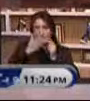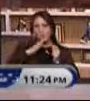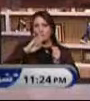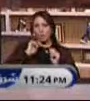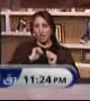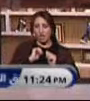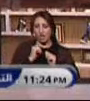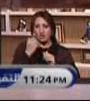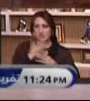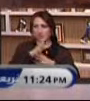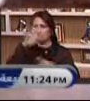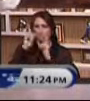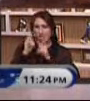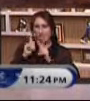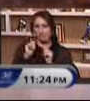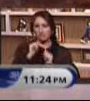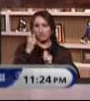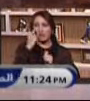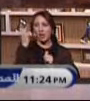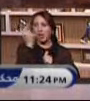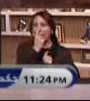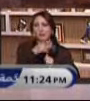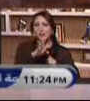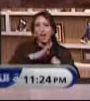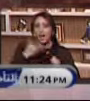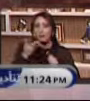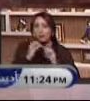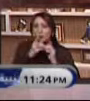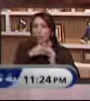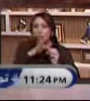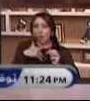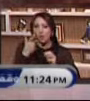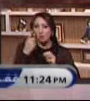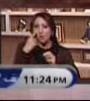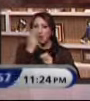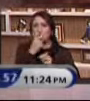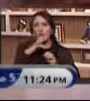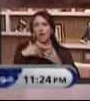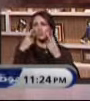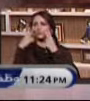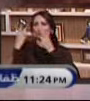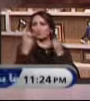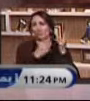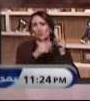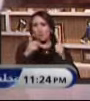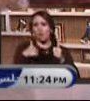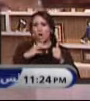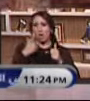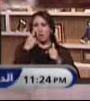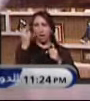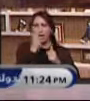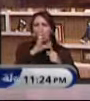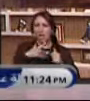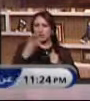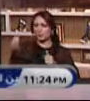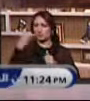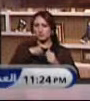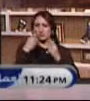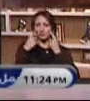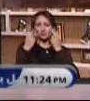تمنى. الأعمى نفس القضية، أنا عايز أرجع لبصري وأشوف الدنيا إزاي، عايز قطيع من بقر.